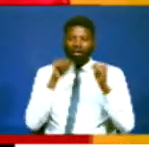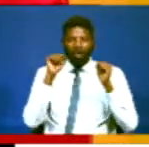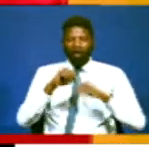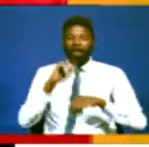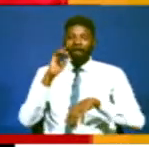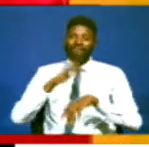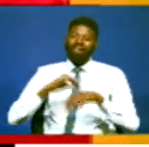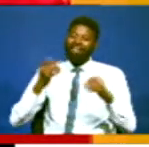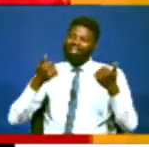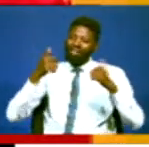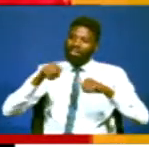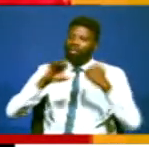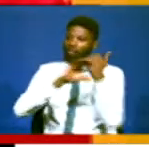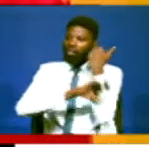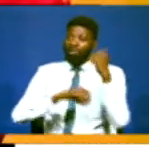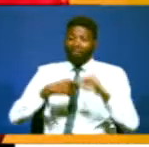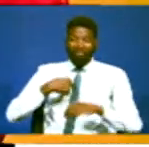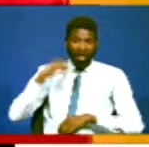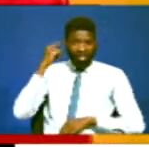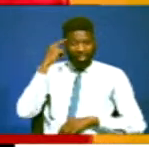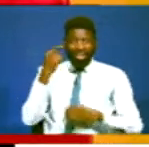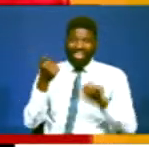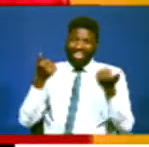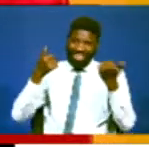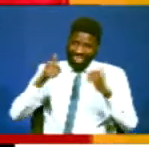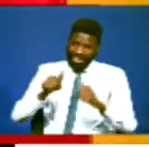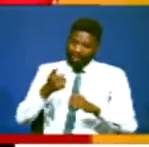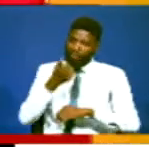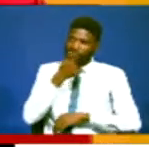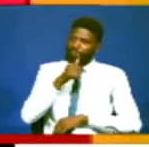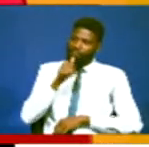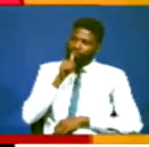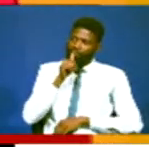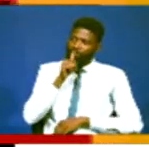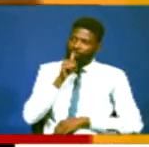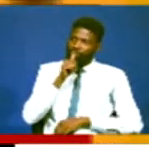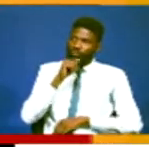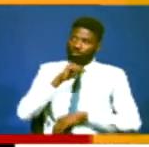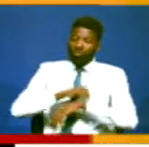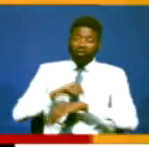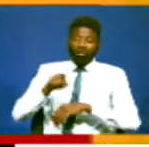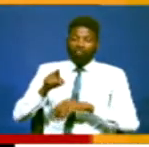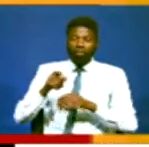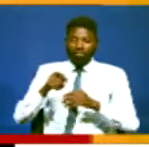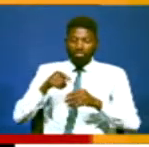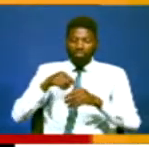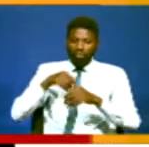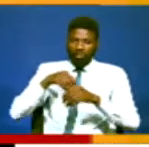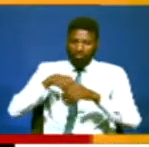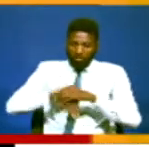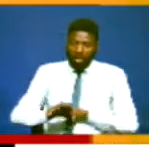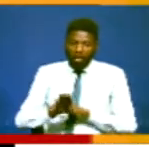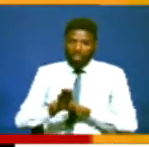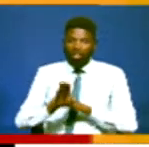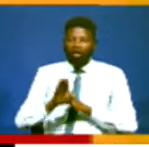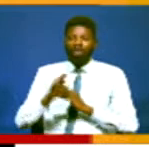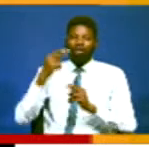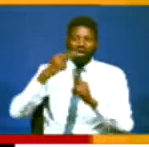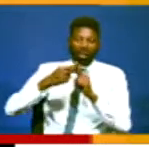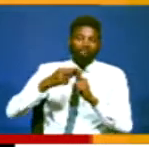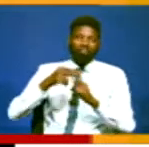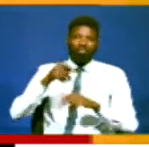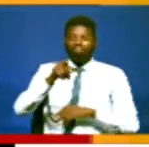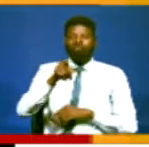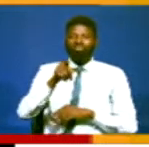Sababu mimi sidhani kwamba kuna mtoto wa kibinafsi, kuna mtoto ambaye anazaliwa akiwa ameandikwa mgongoni kwamba wewe